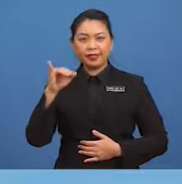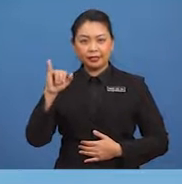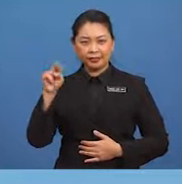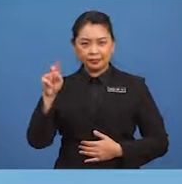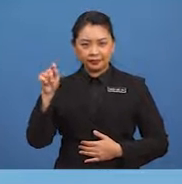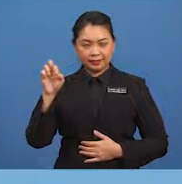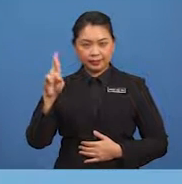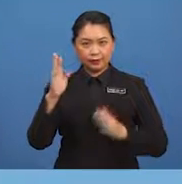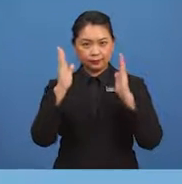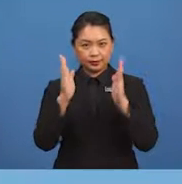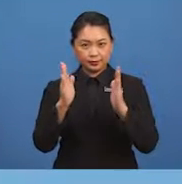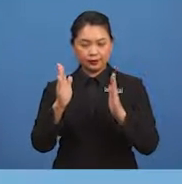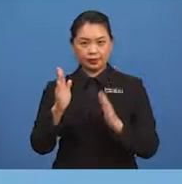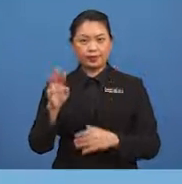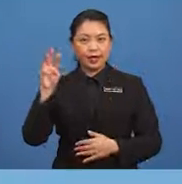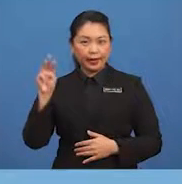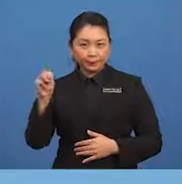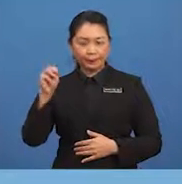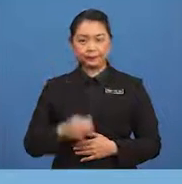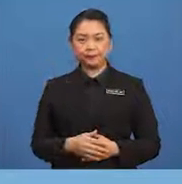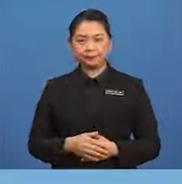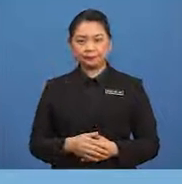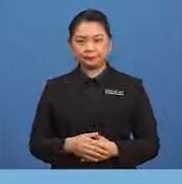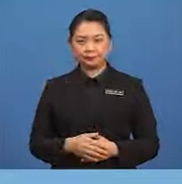interfasa dan fasa M.